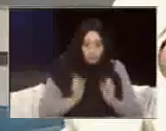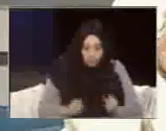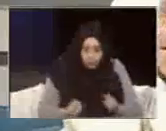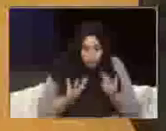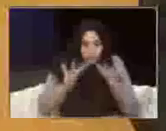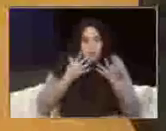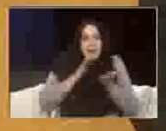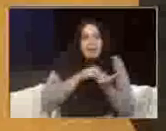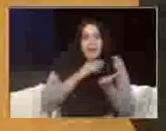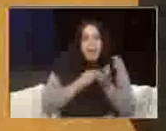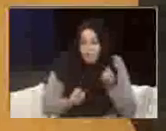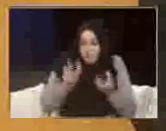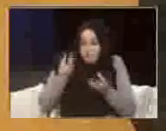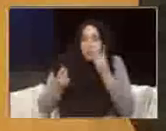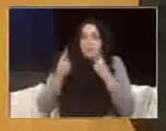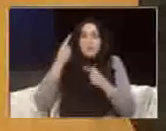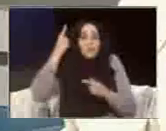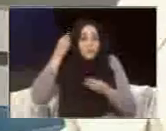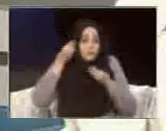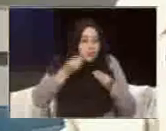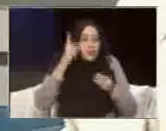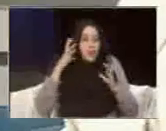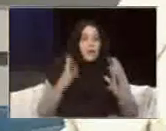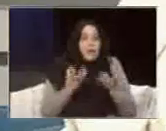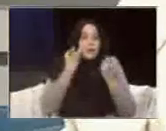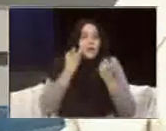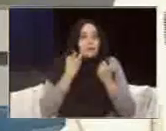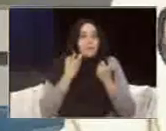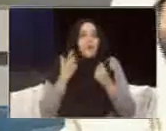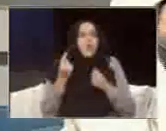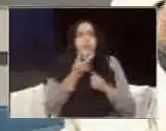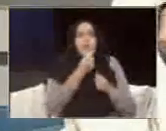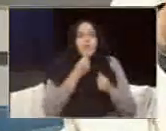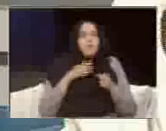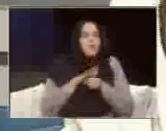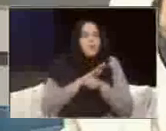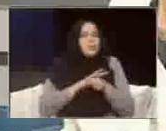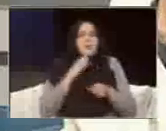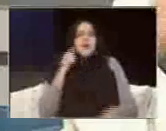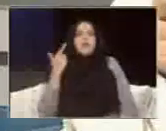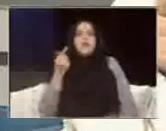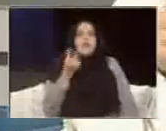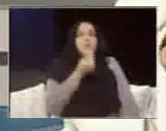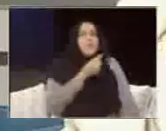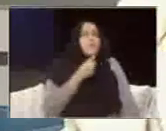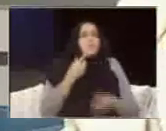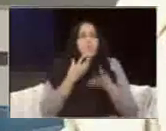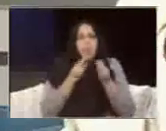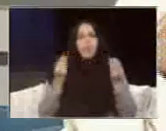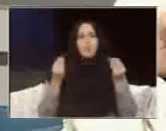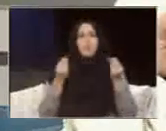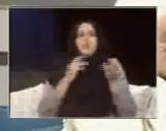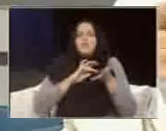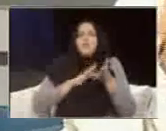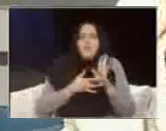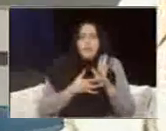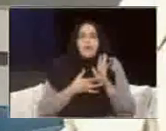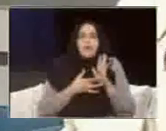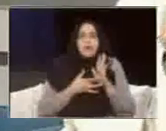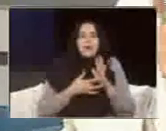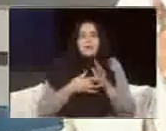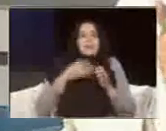الصغير ويدركها الكبير أيضا، سبحان الذي خلق الأزواج كلها، هذه الزوجية المبثوثة في الكون في جميع العوالم